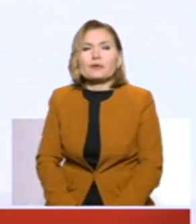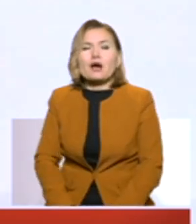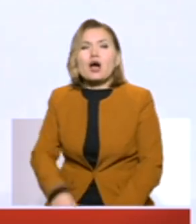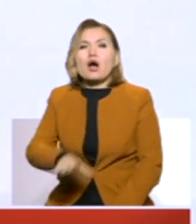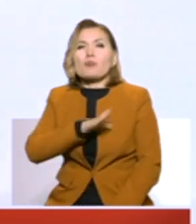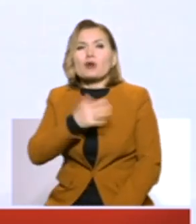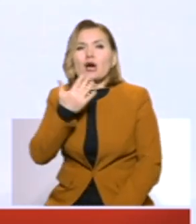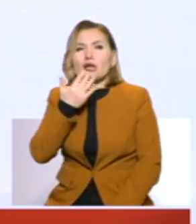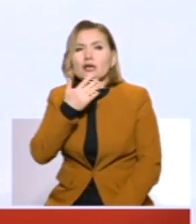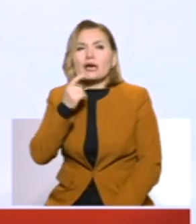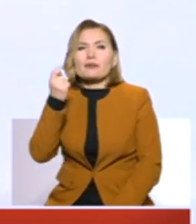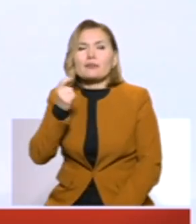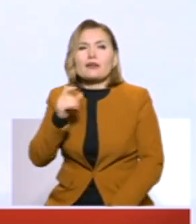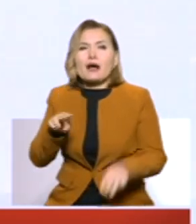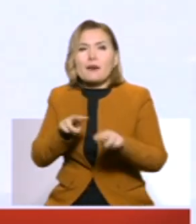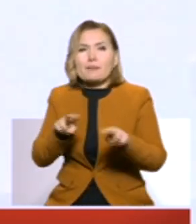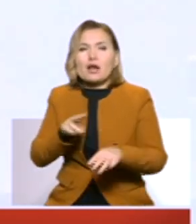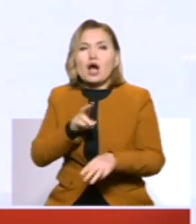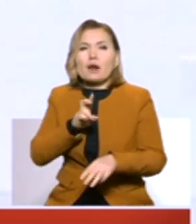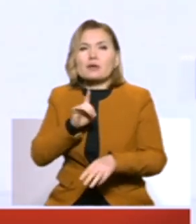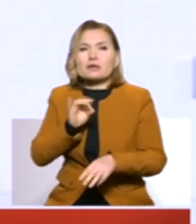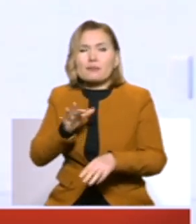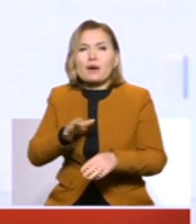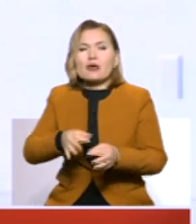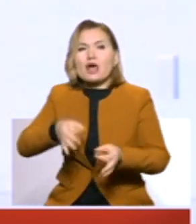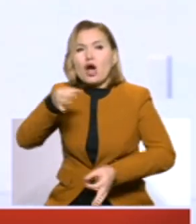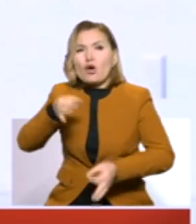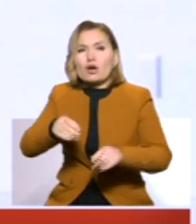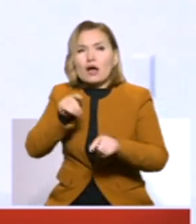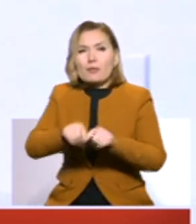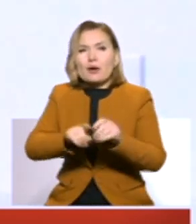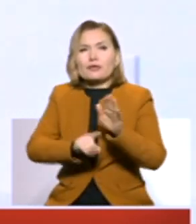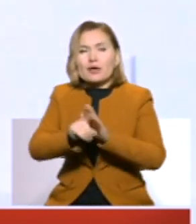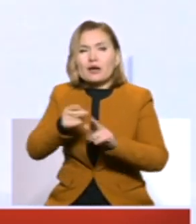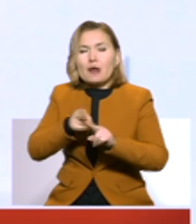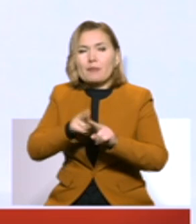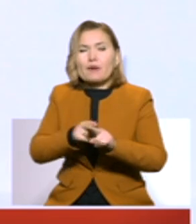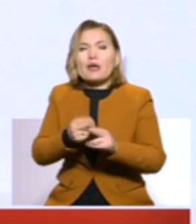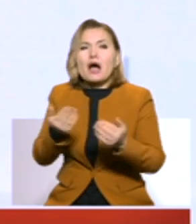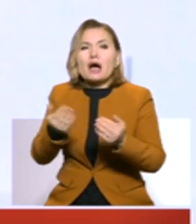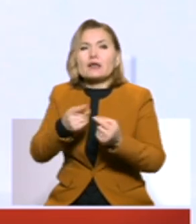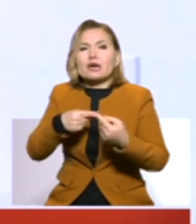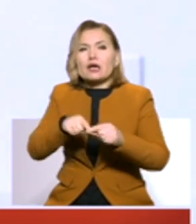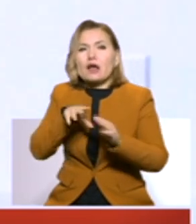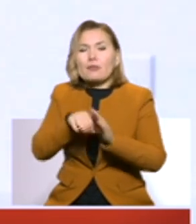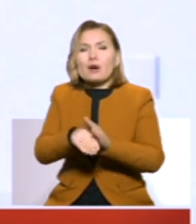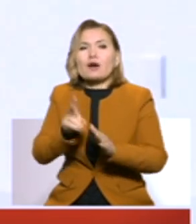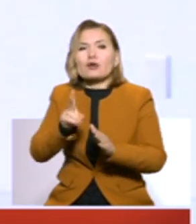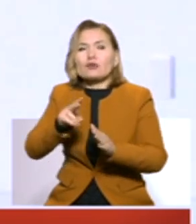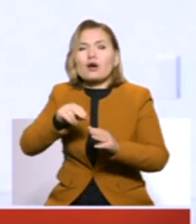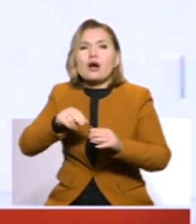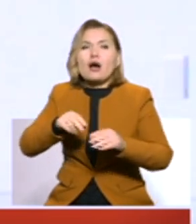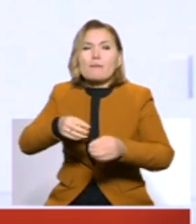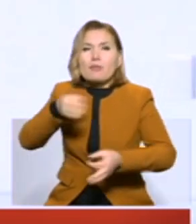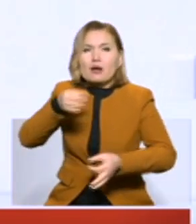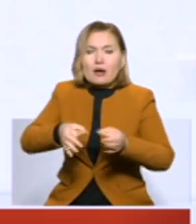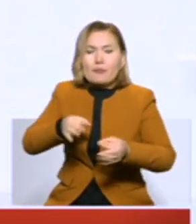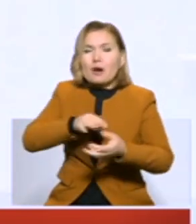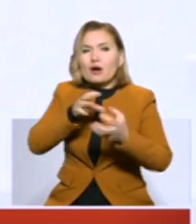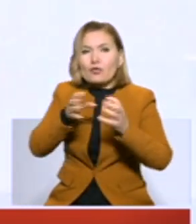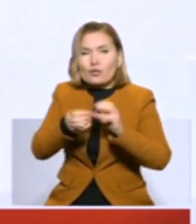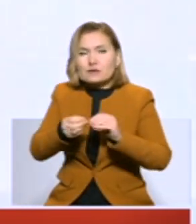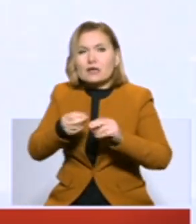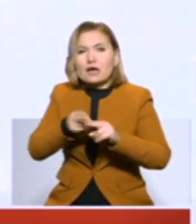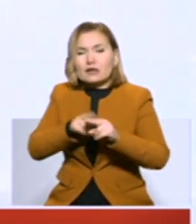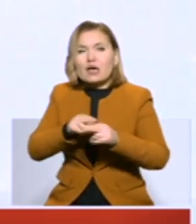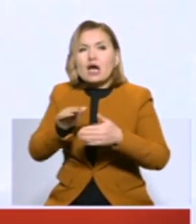Бұрынғы ұлттық экономика министрі Қуандық Бишімбаевтың ісін алқабилер сот қарайтын болды. Бұл қандай институт, құрамында кімдер бар? Алқабилер әділ төрелік ете